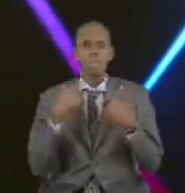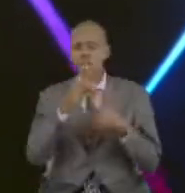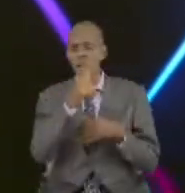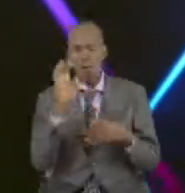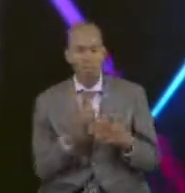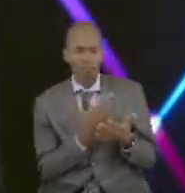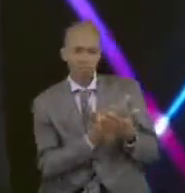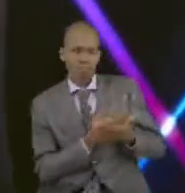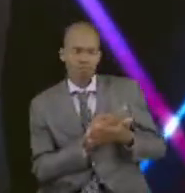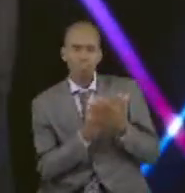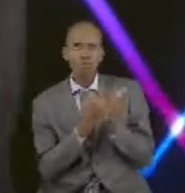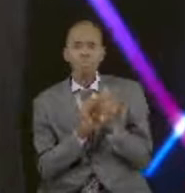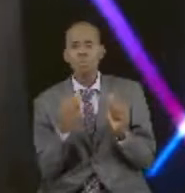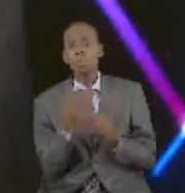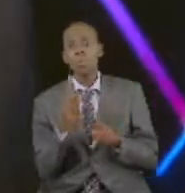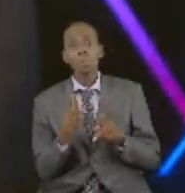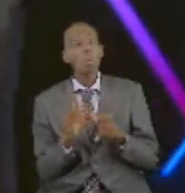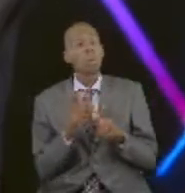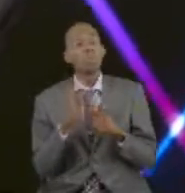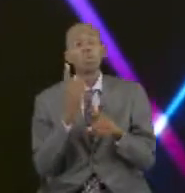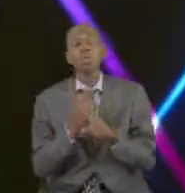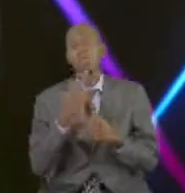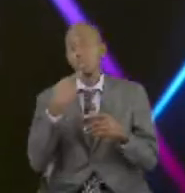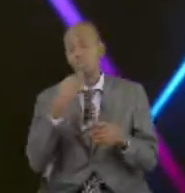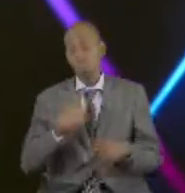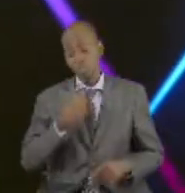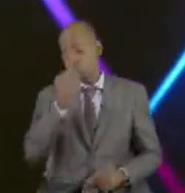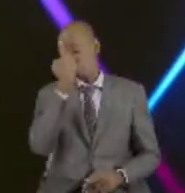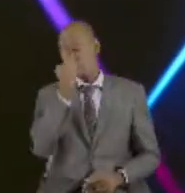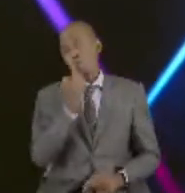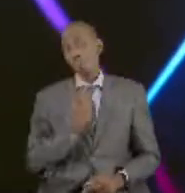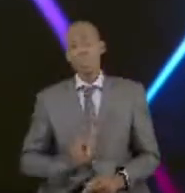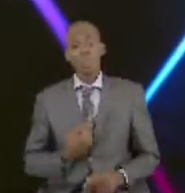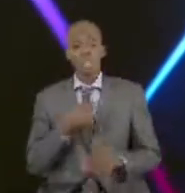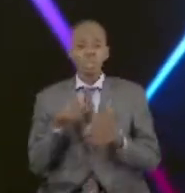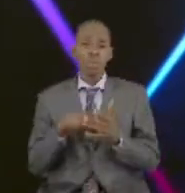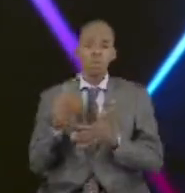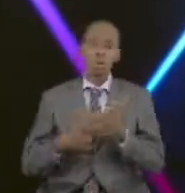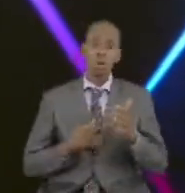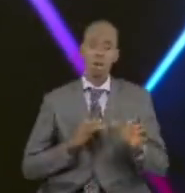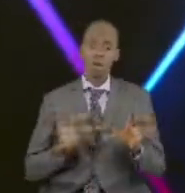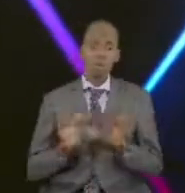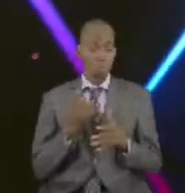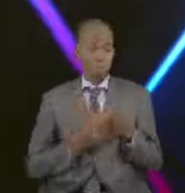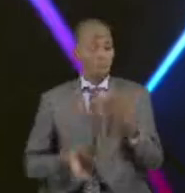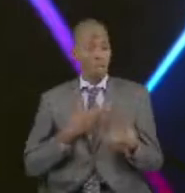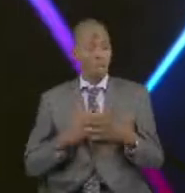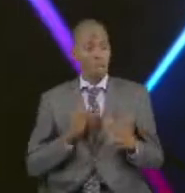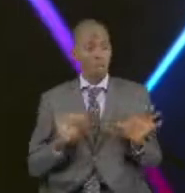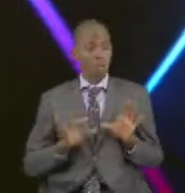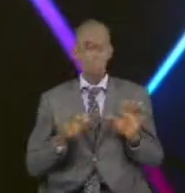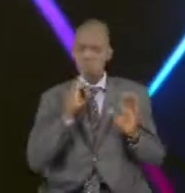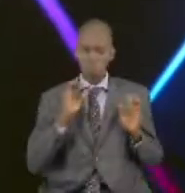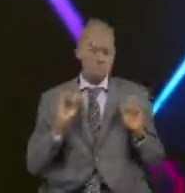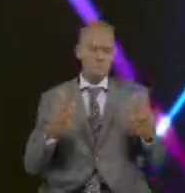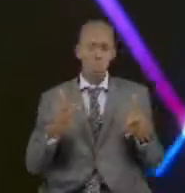avec des personnes ou bien vous dire c'est que moi ici et c'est ce que moi je fais tout ce qu'on peut faire je le fais un peu importe ce